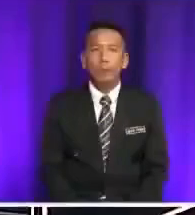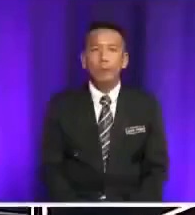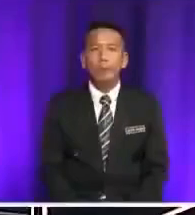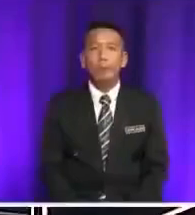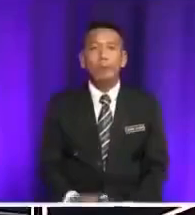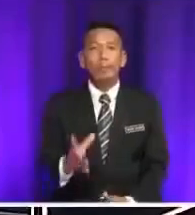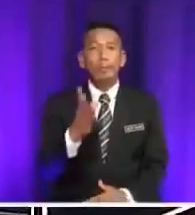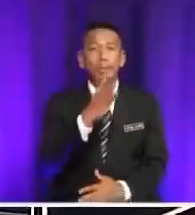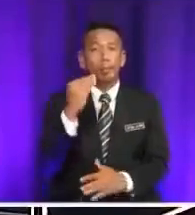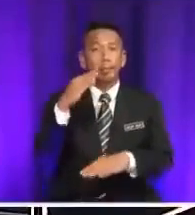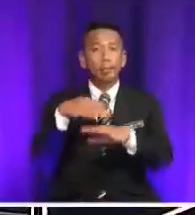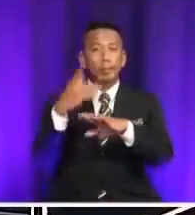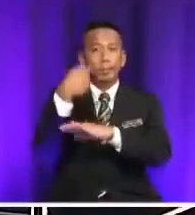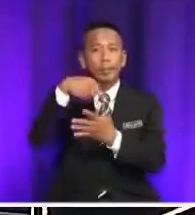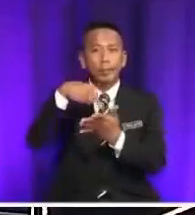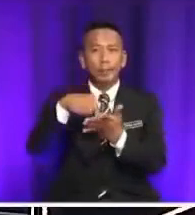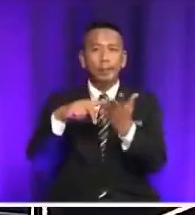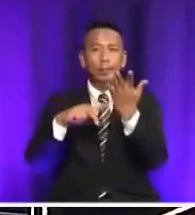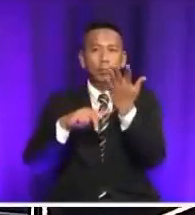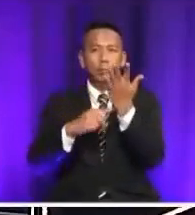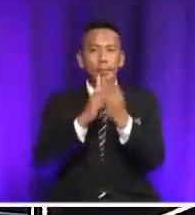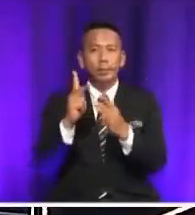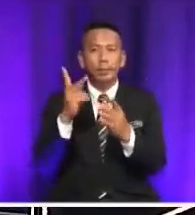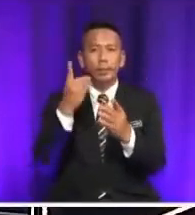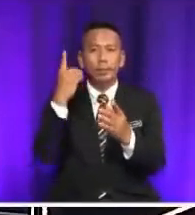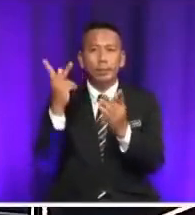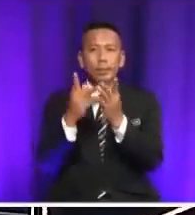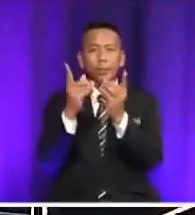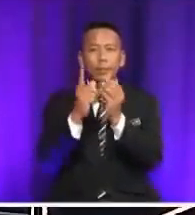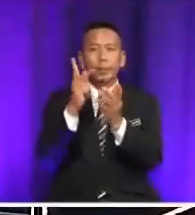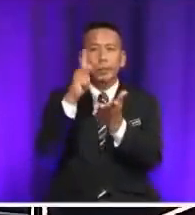dan pada hari ini kita berikan dulu dengan memperkenalkan